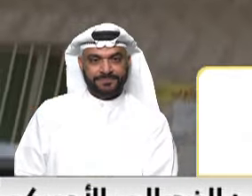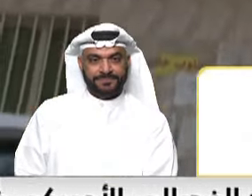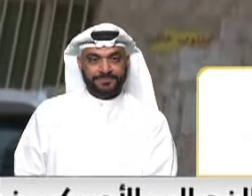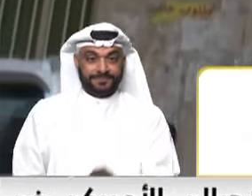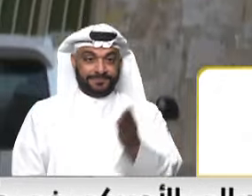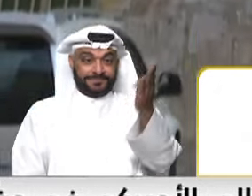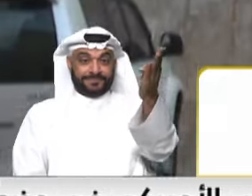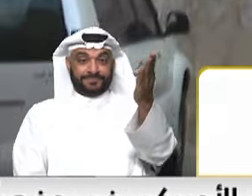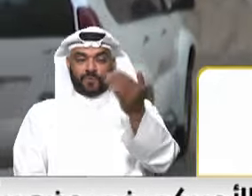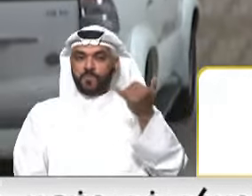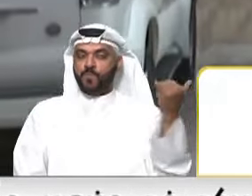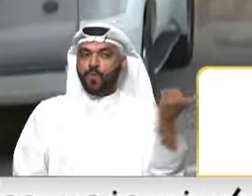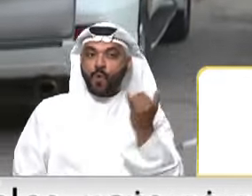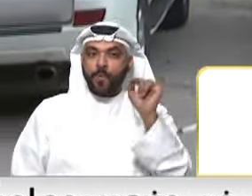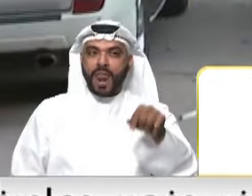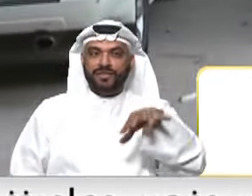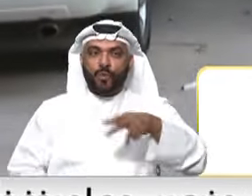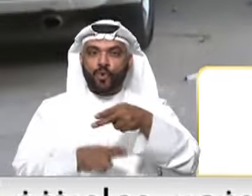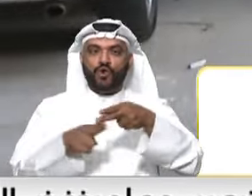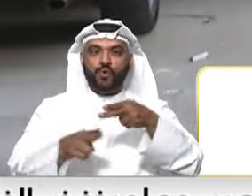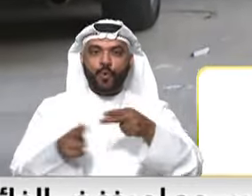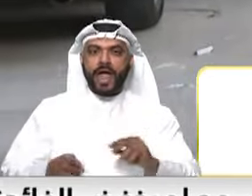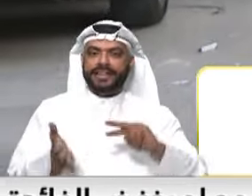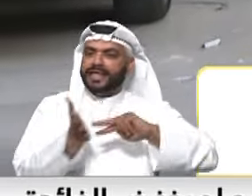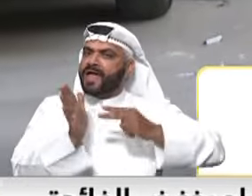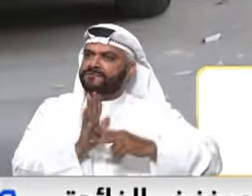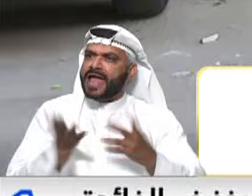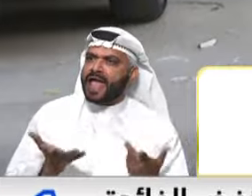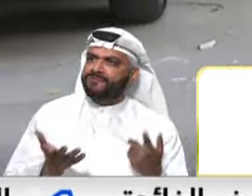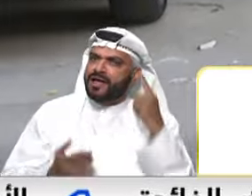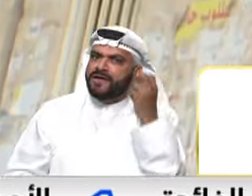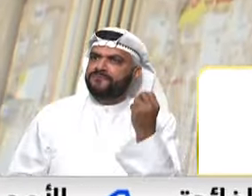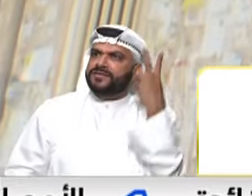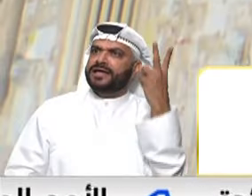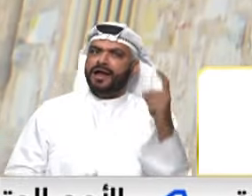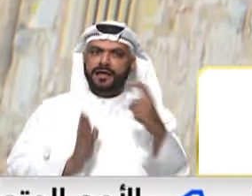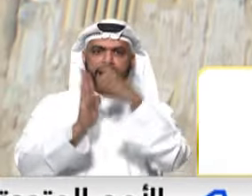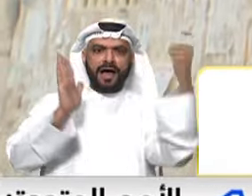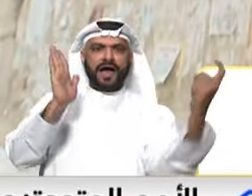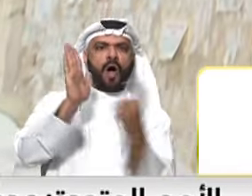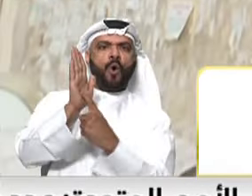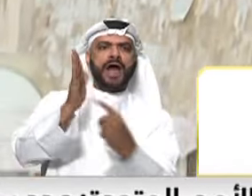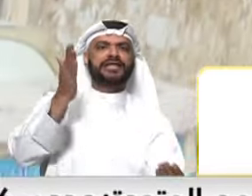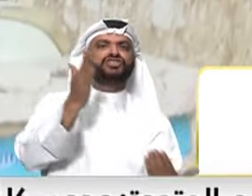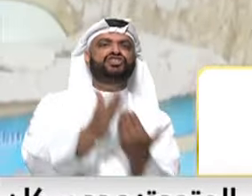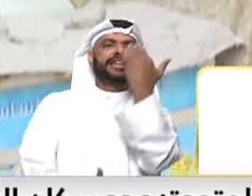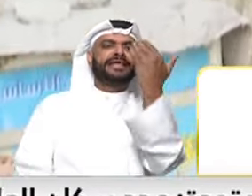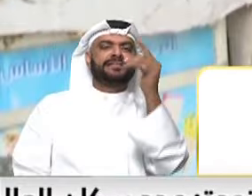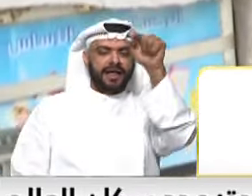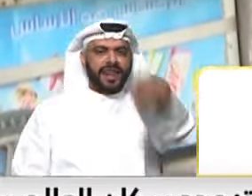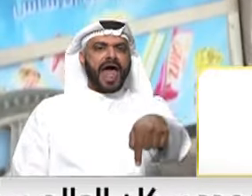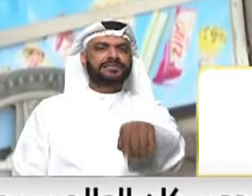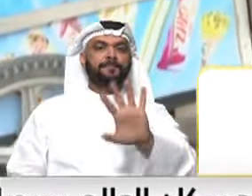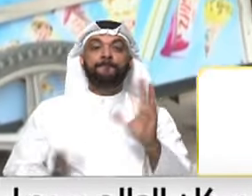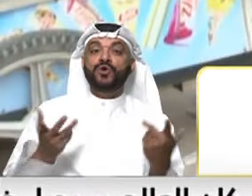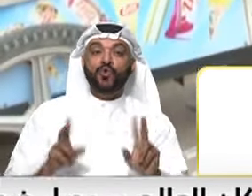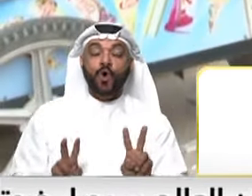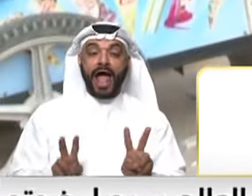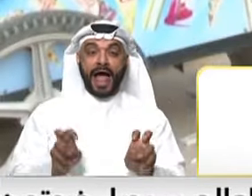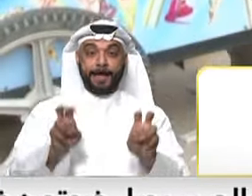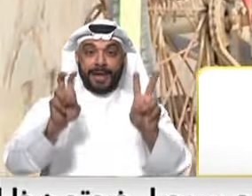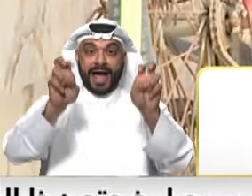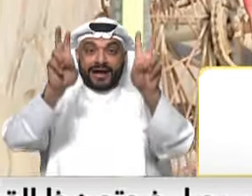تأتي أهمية تحسين البيئة الاستثمارية من خلال تطوير وتعديل القوانين المتعلقة بالعقار الاستثماري على